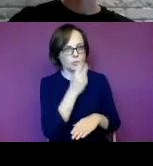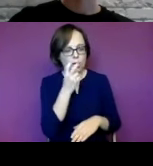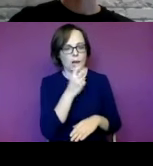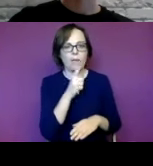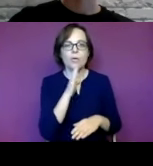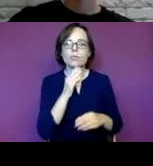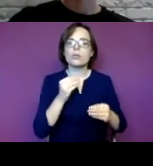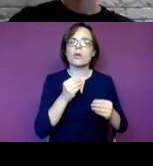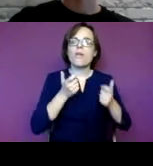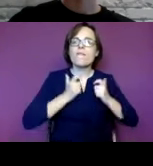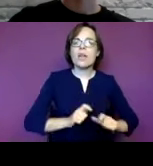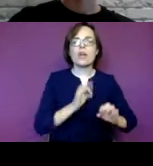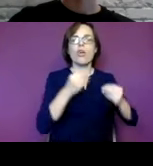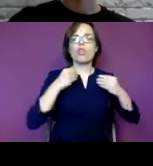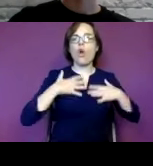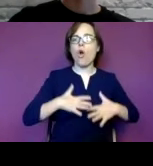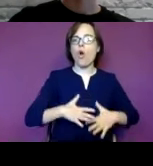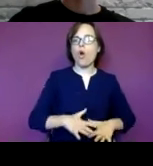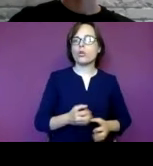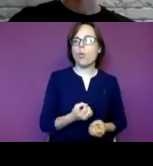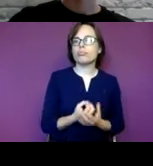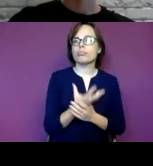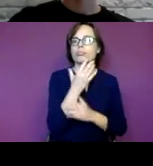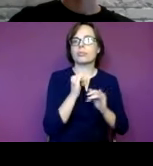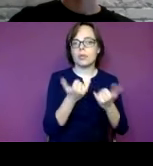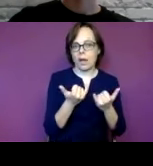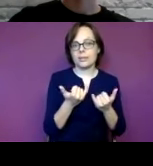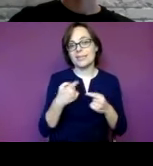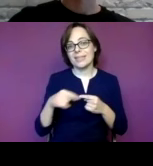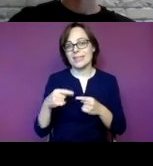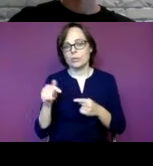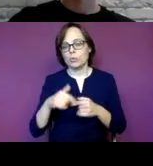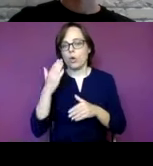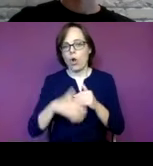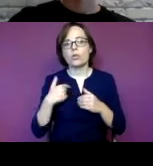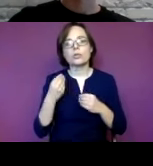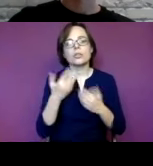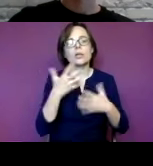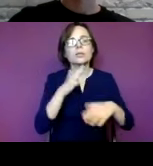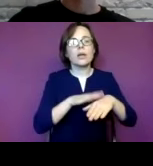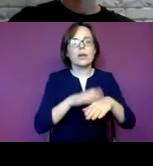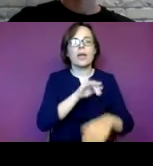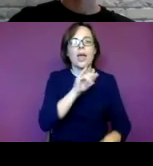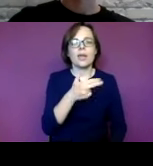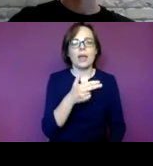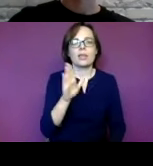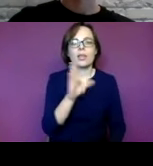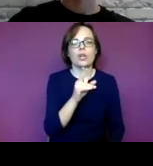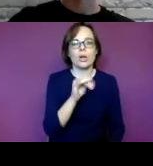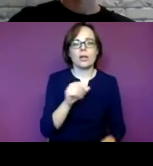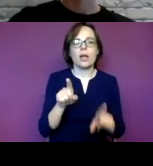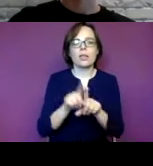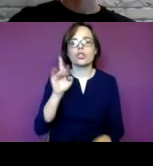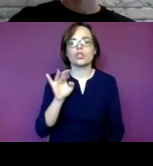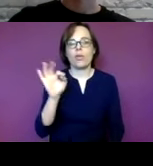wsi i my już powoli musimy kończyć, ale jeszcze na koniec chciałbym zaktywizować tutaj Jana Szeligę i Krzysztofa Janasa, bo